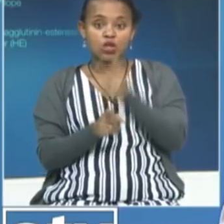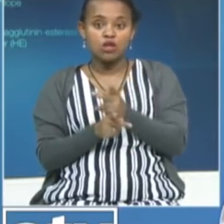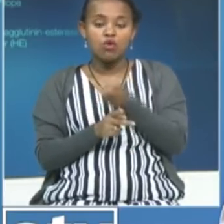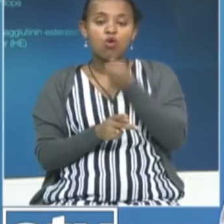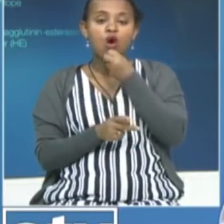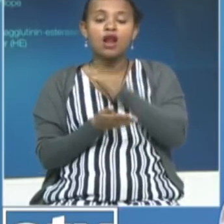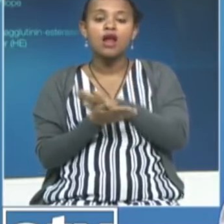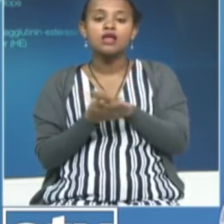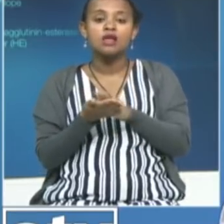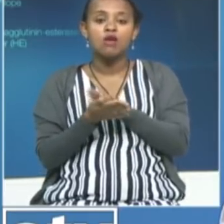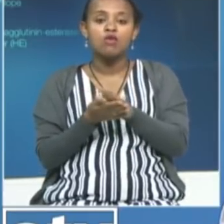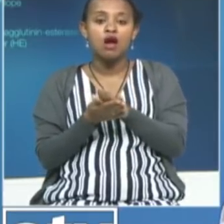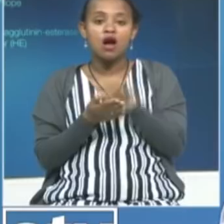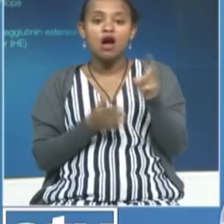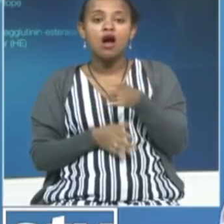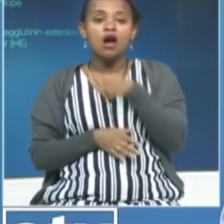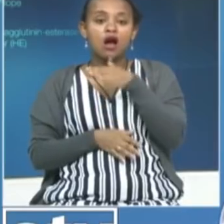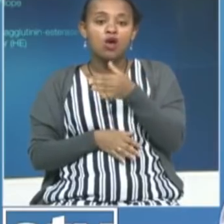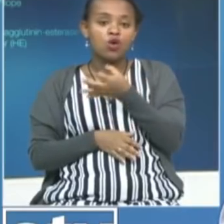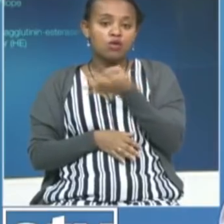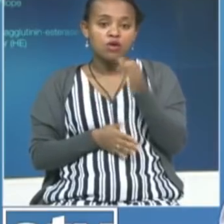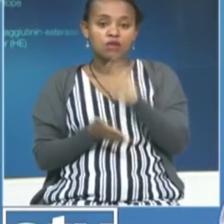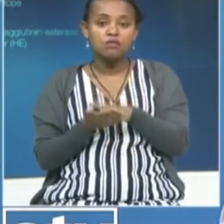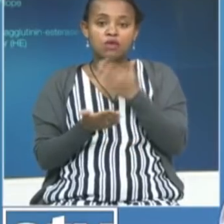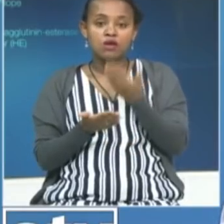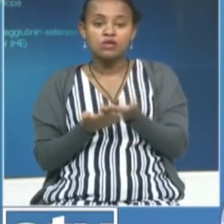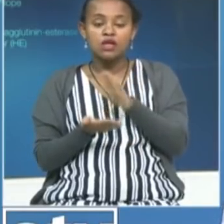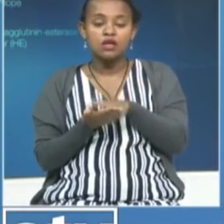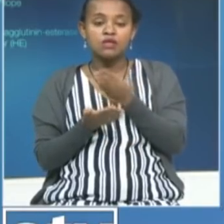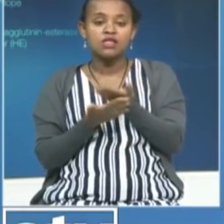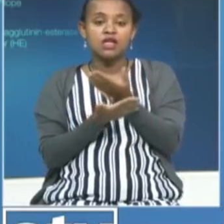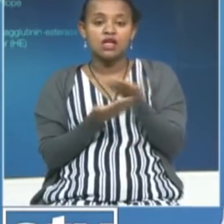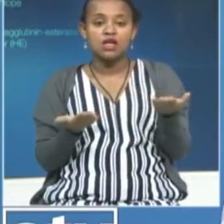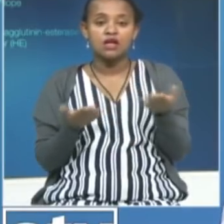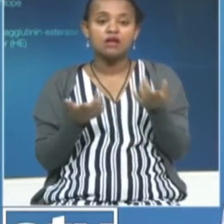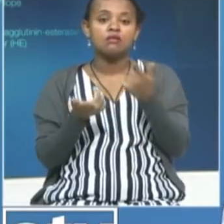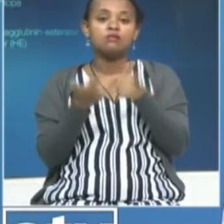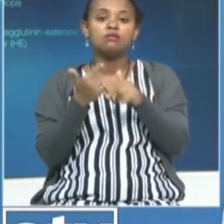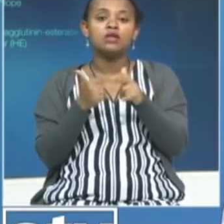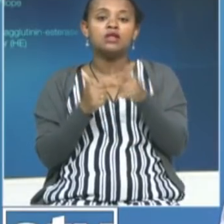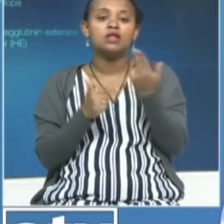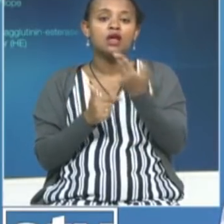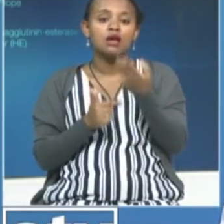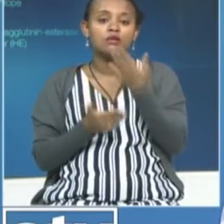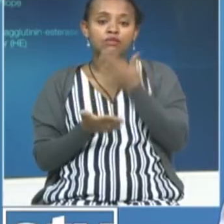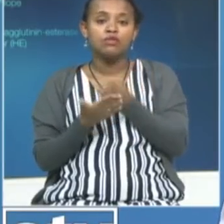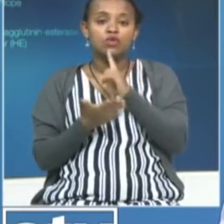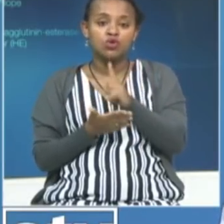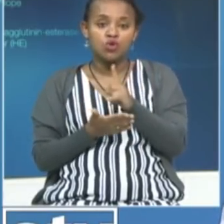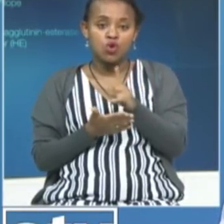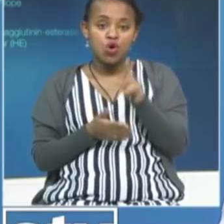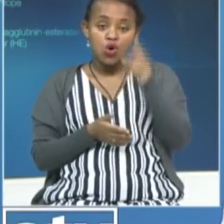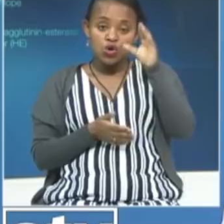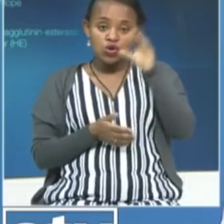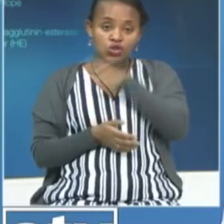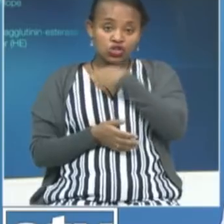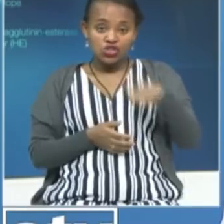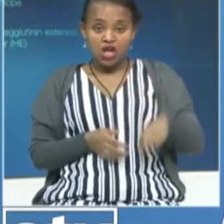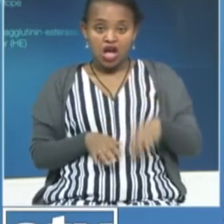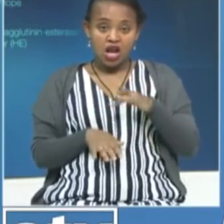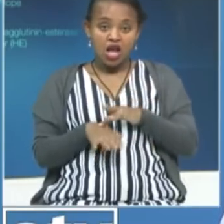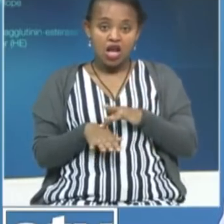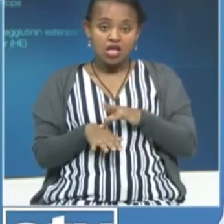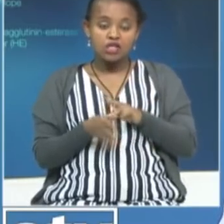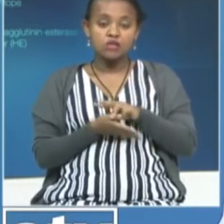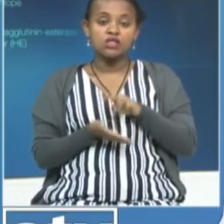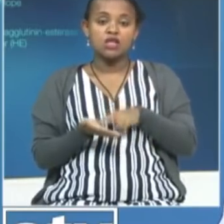በውሃና በሳሙና ካልሆነም በደንብ አብስለን የበሰለ ነገር ብንጠቀም ጥሩ ነው። ምክንያቱም ቻይና ላይም የበሽታው ሲነሳ